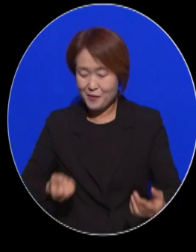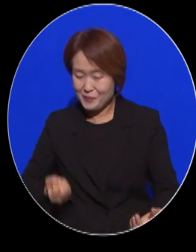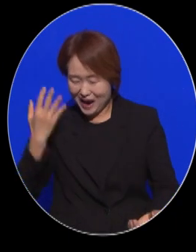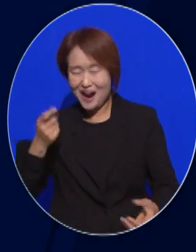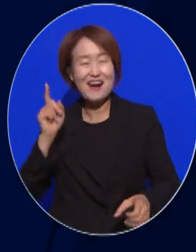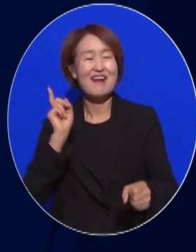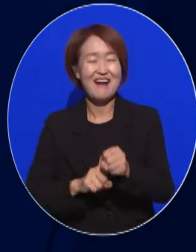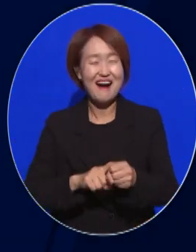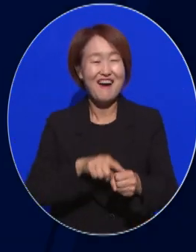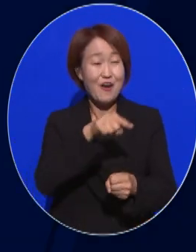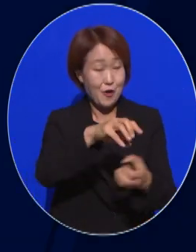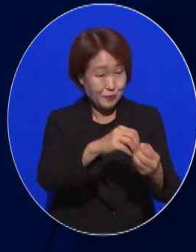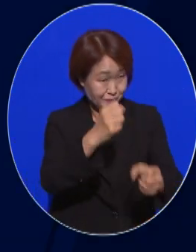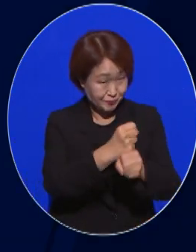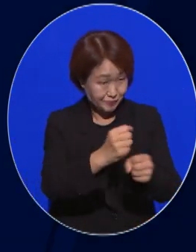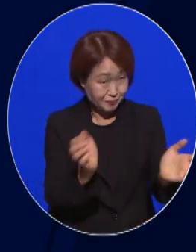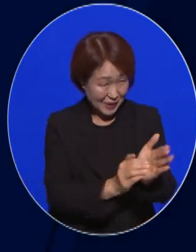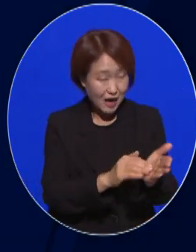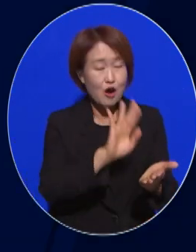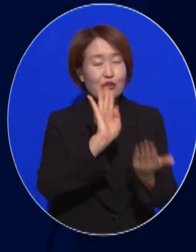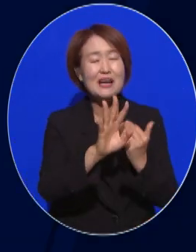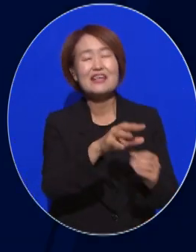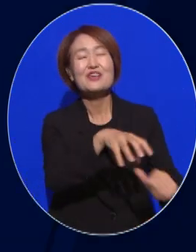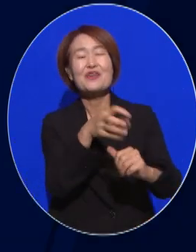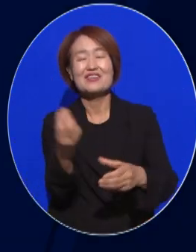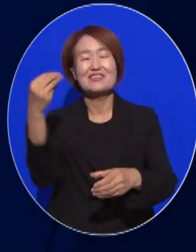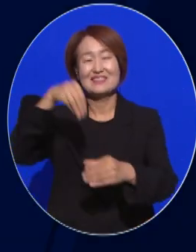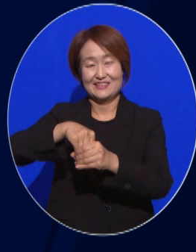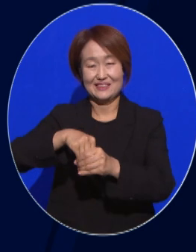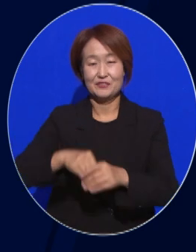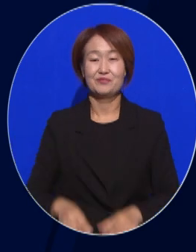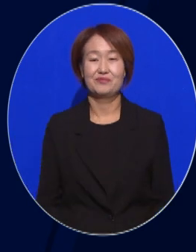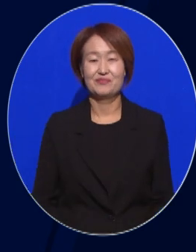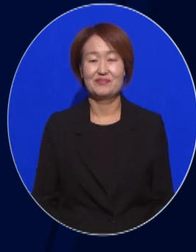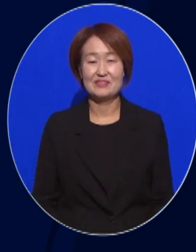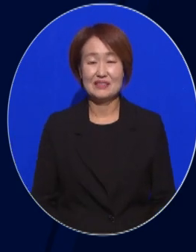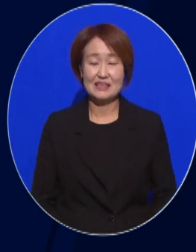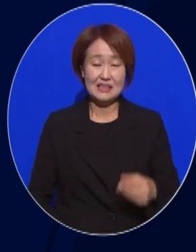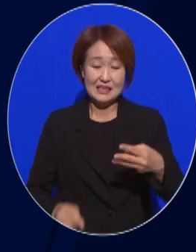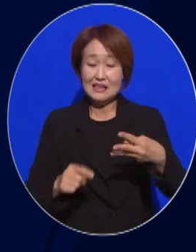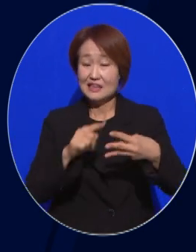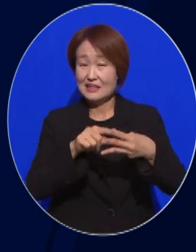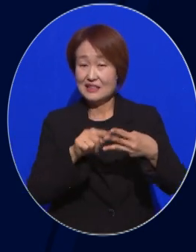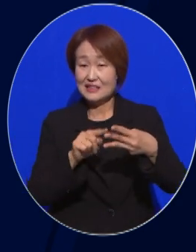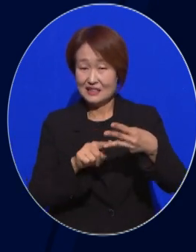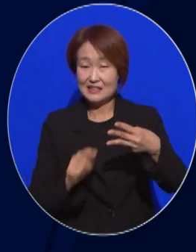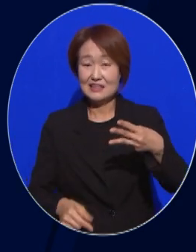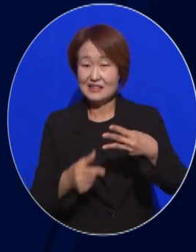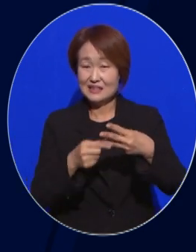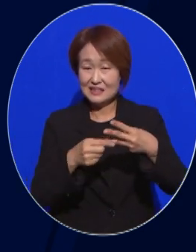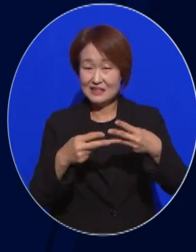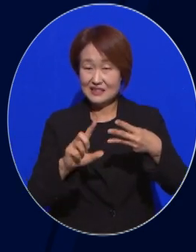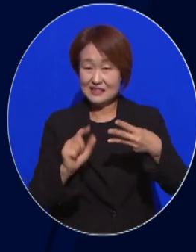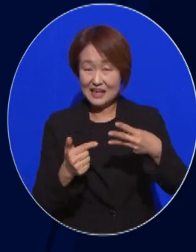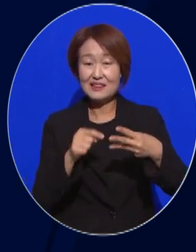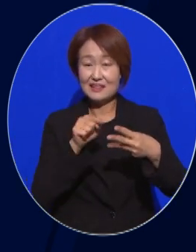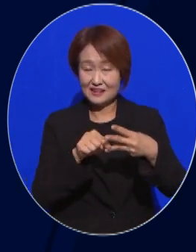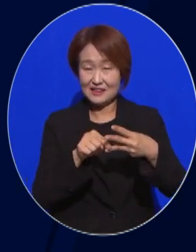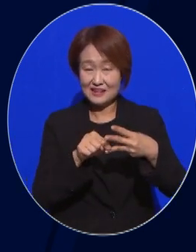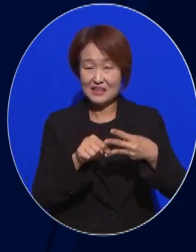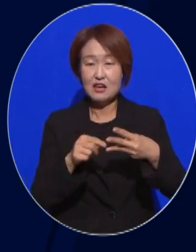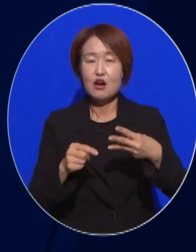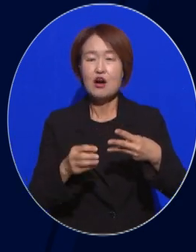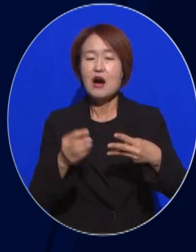설명했습니다 발사체는 총 4단으로 구성됐습니다 1단에서 3단에는 고체 연료를 사용하고 상단부에